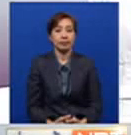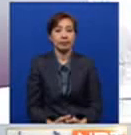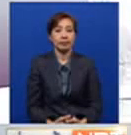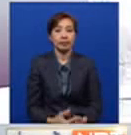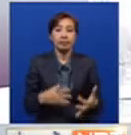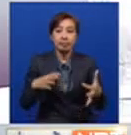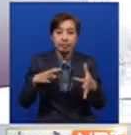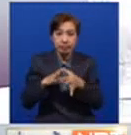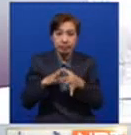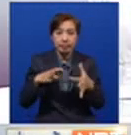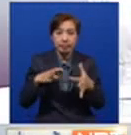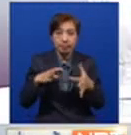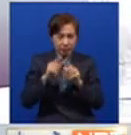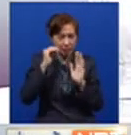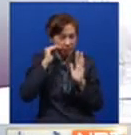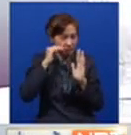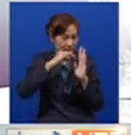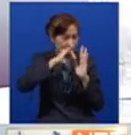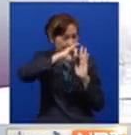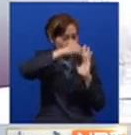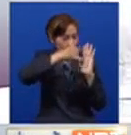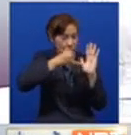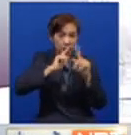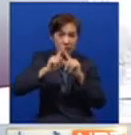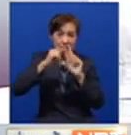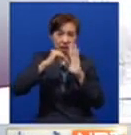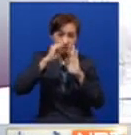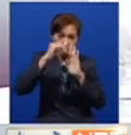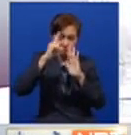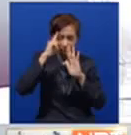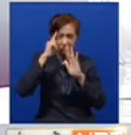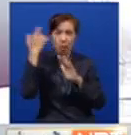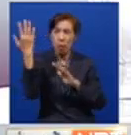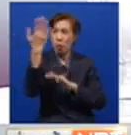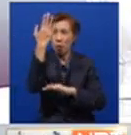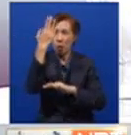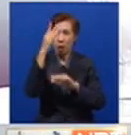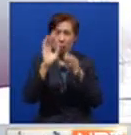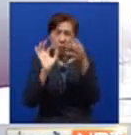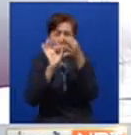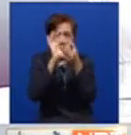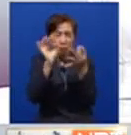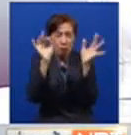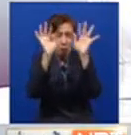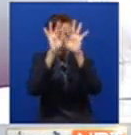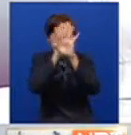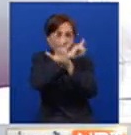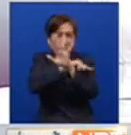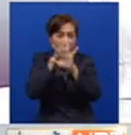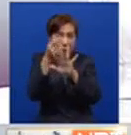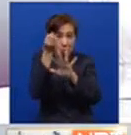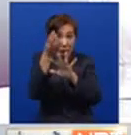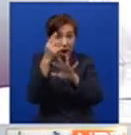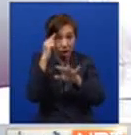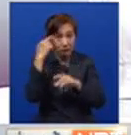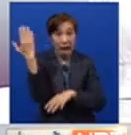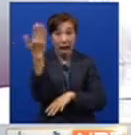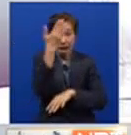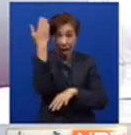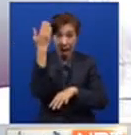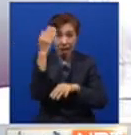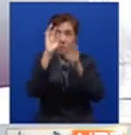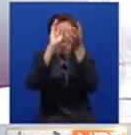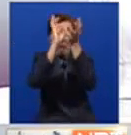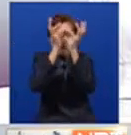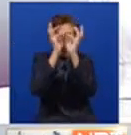ส่วนสถานการณ์นะคะหมอกควันในหลายจังหวัดภาคเหนือเองยังถือว่าวิกฤตอย่างที่คุณชลพรบอกไปเขาบอกว่าปริมาณฝุ่นละอองในอากาศข